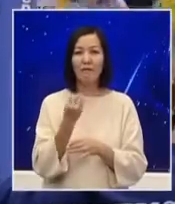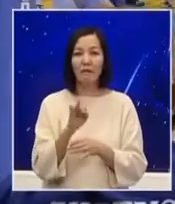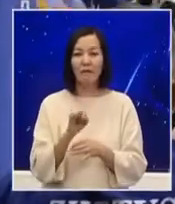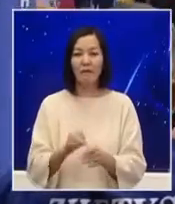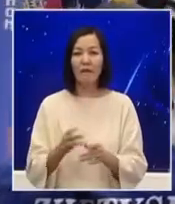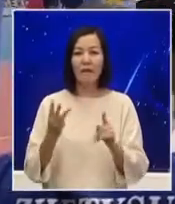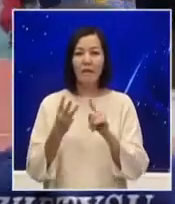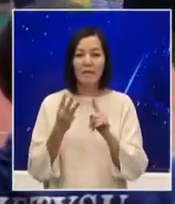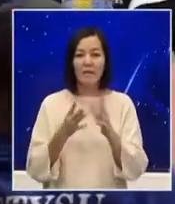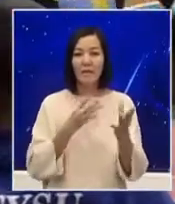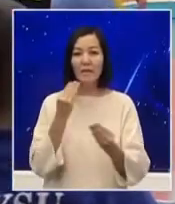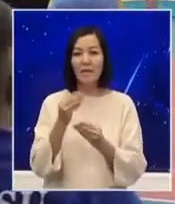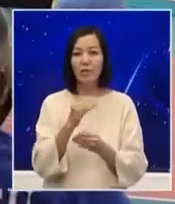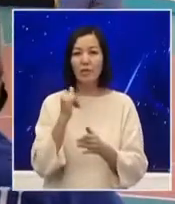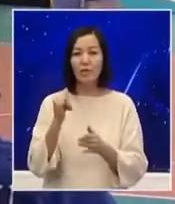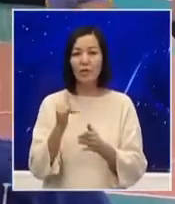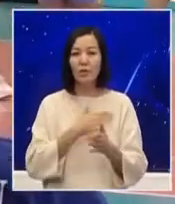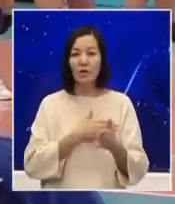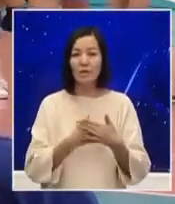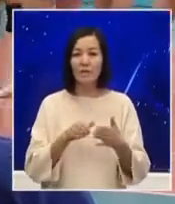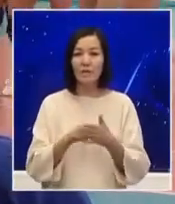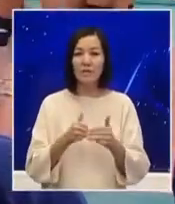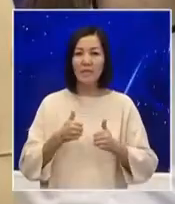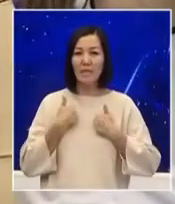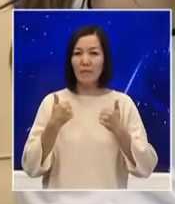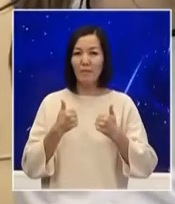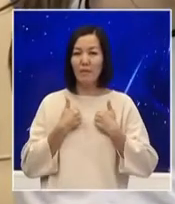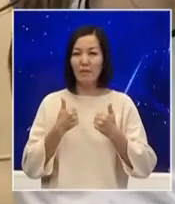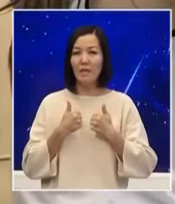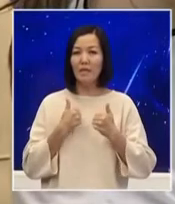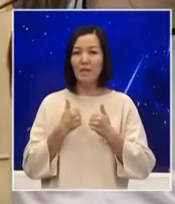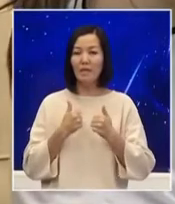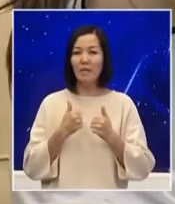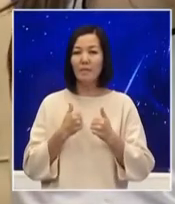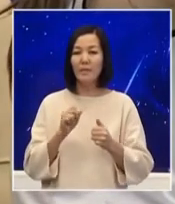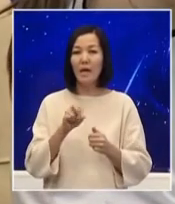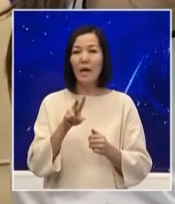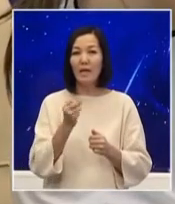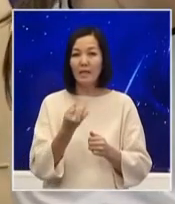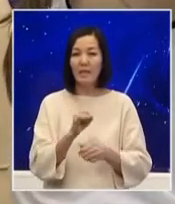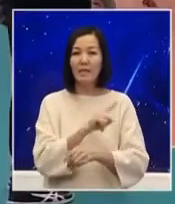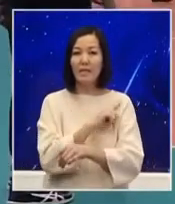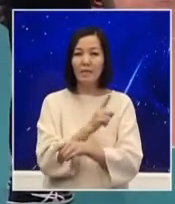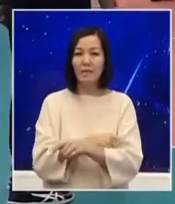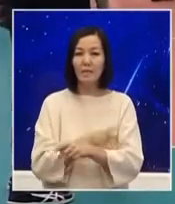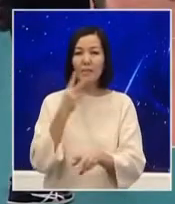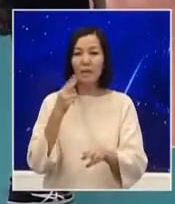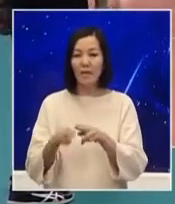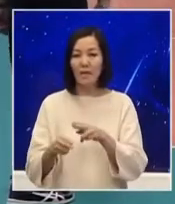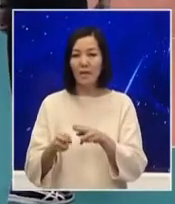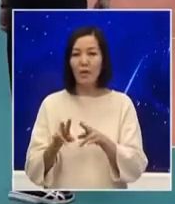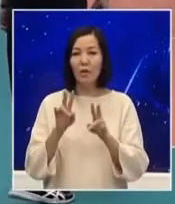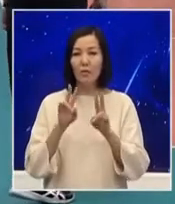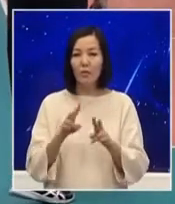В третьем сете команда ЖТСУ активизировалась и стремительно стала забивать мячи. Алтай не отступал, но проиграть три раза значит завершить матч. И